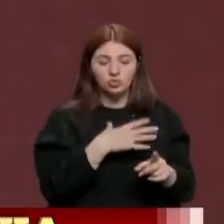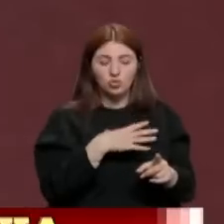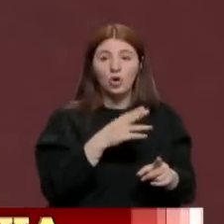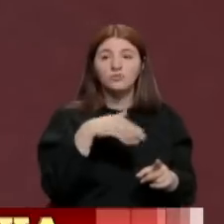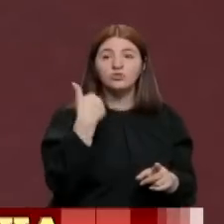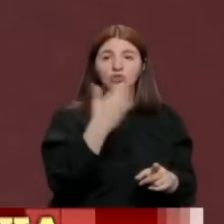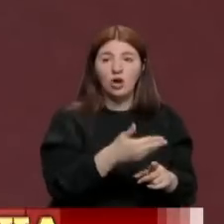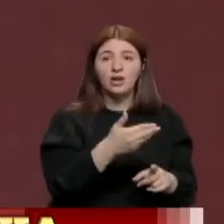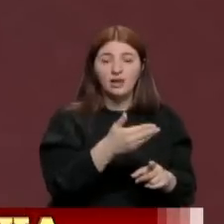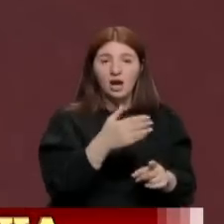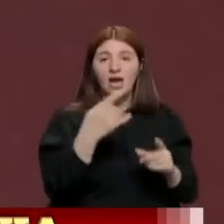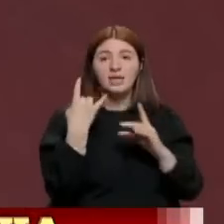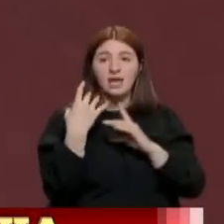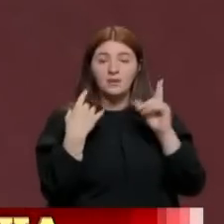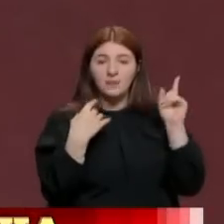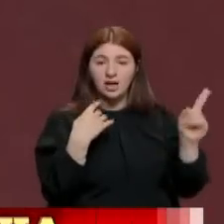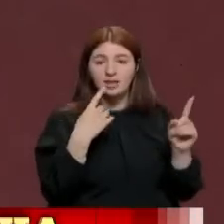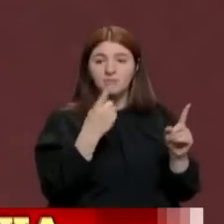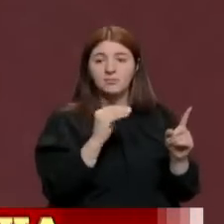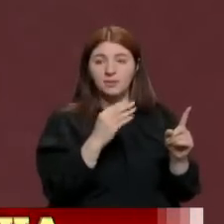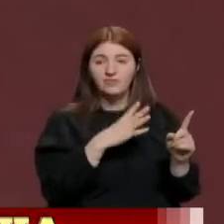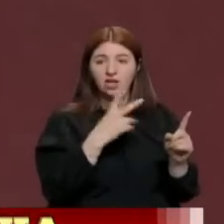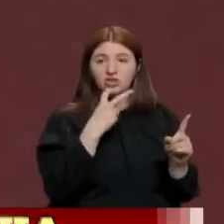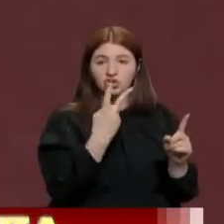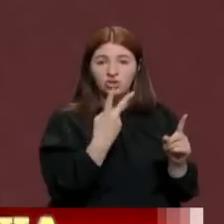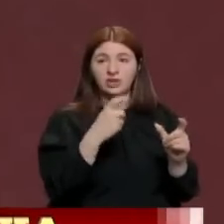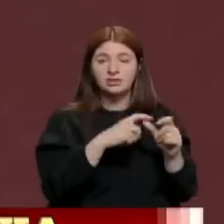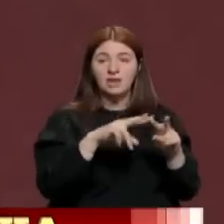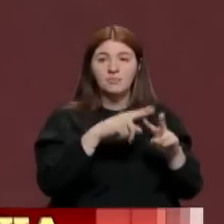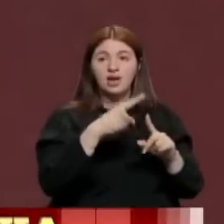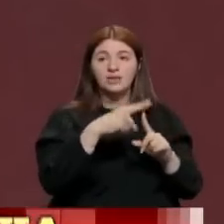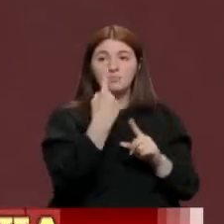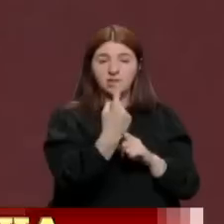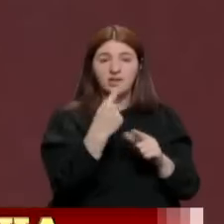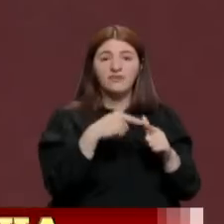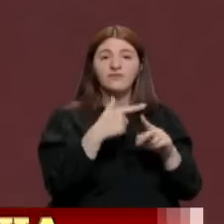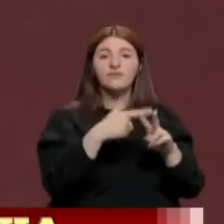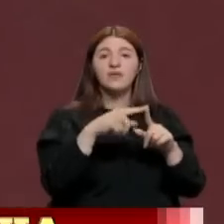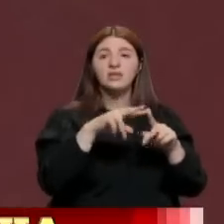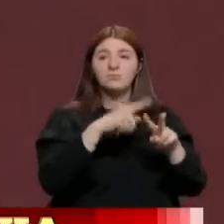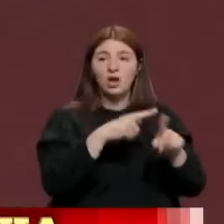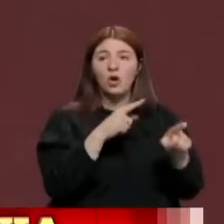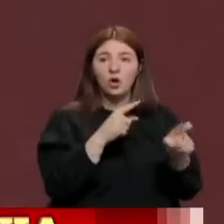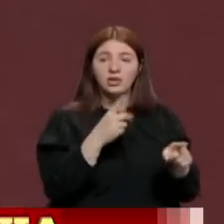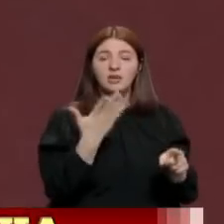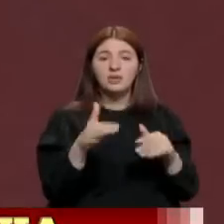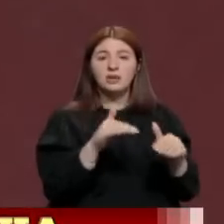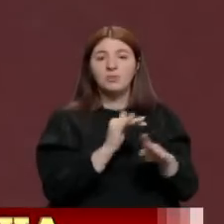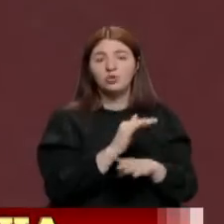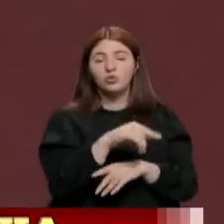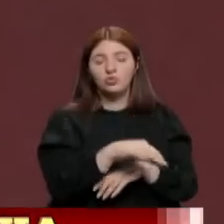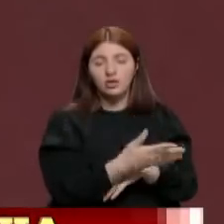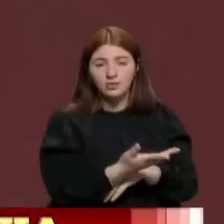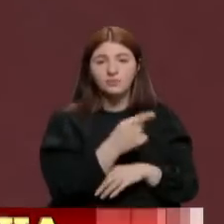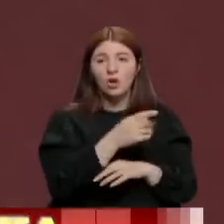istiyorum. Sonra Diyarbakır'da bir bebeğimiz var. 2 yaşında SMA tip 1 hastası Fatma. O da tabii depremzede şu